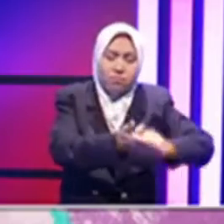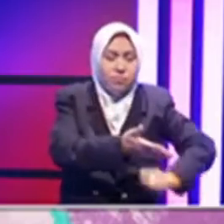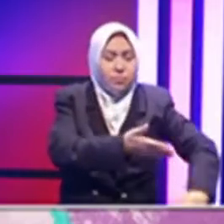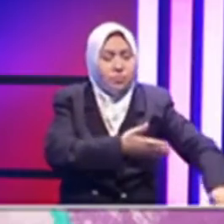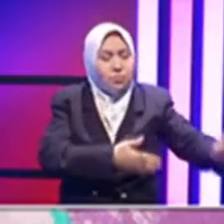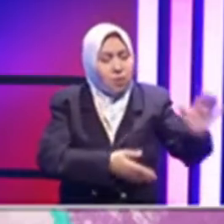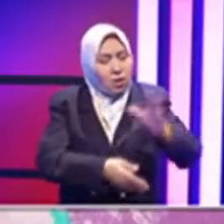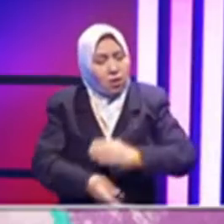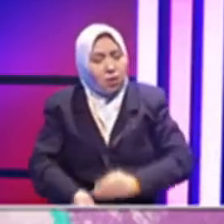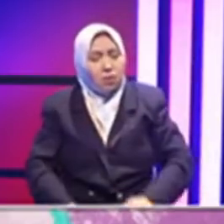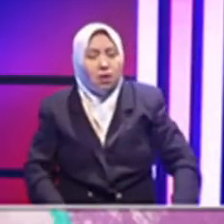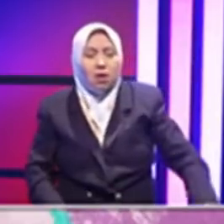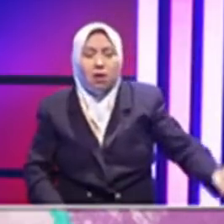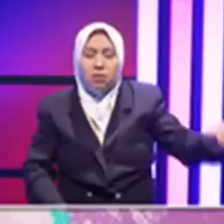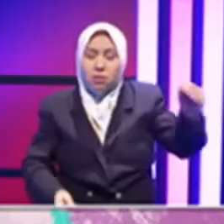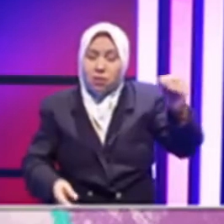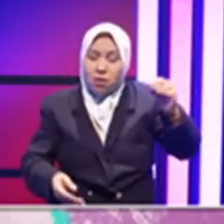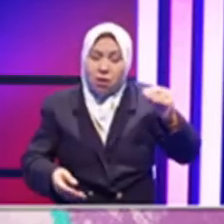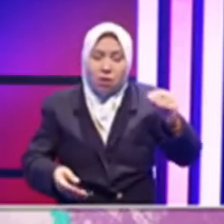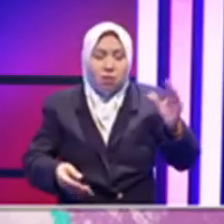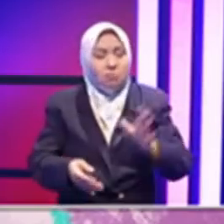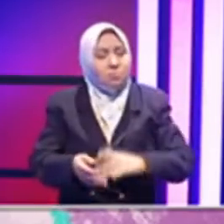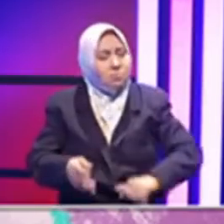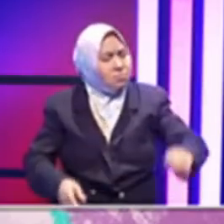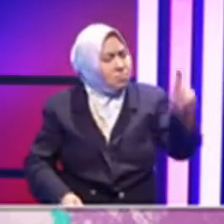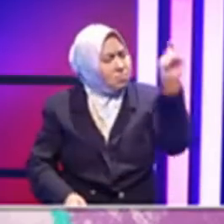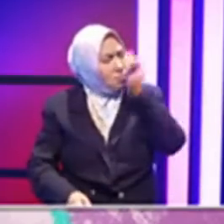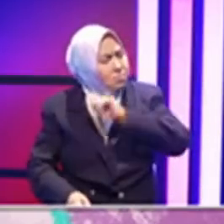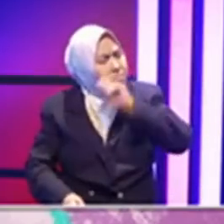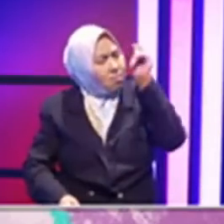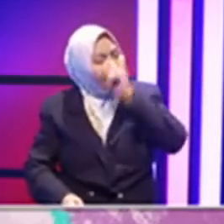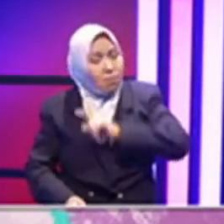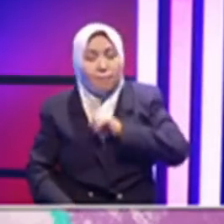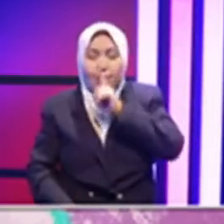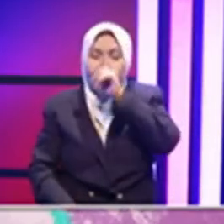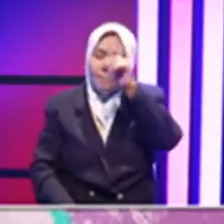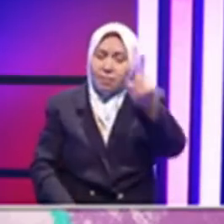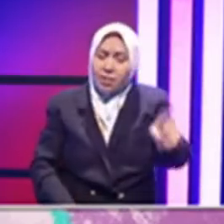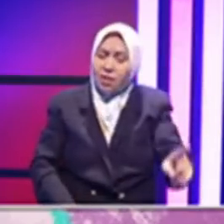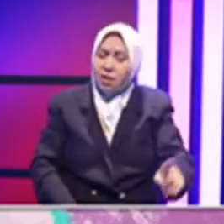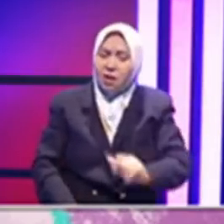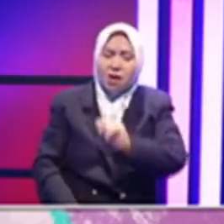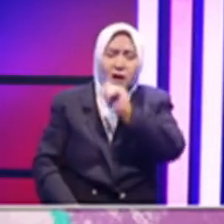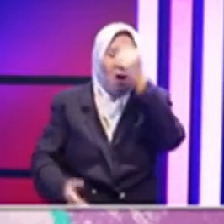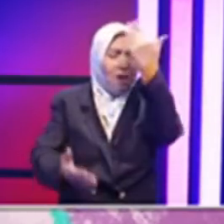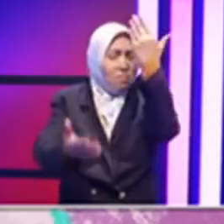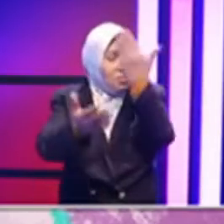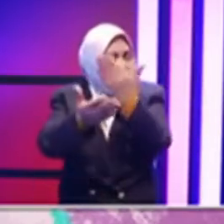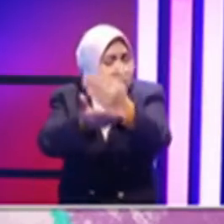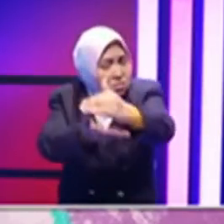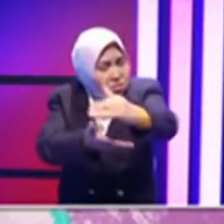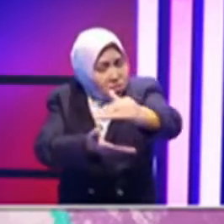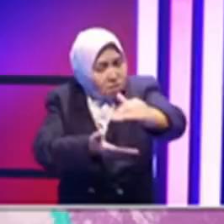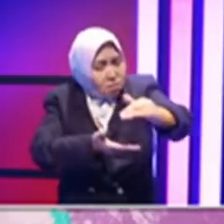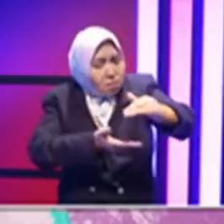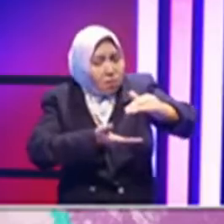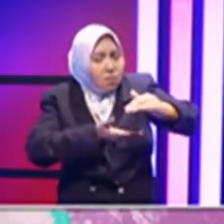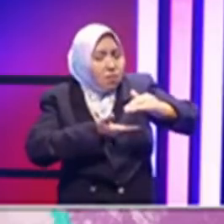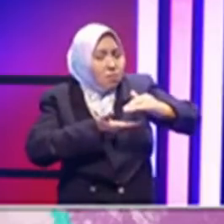حفيظ بل كذبوا بالحق لما